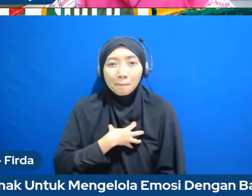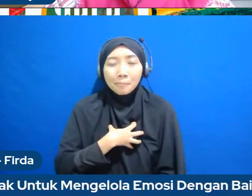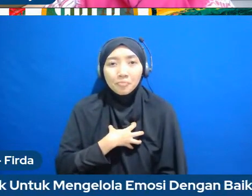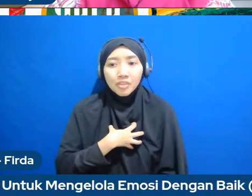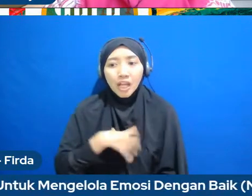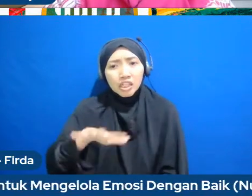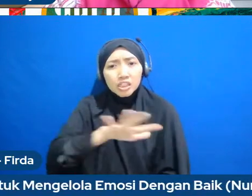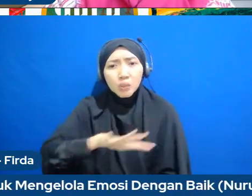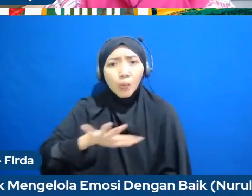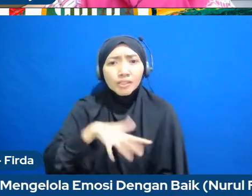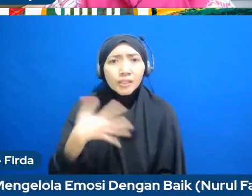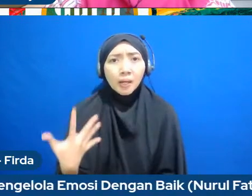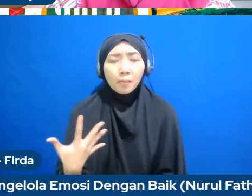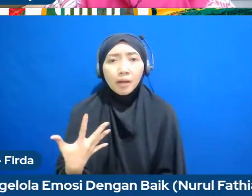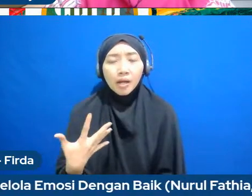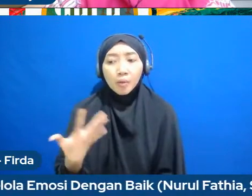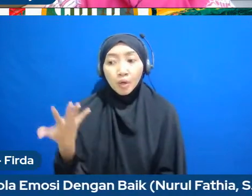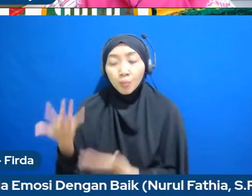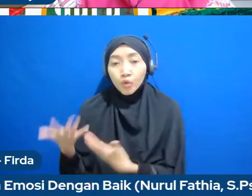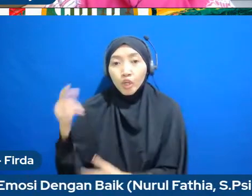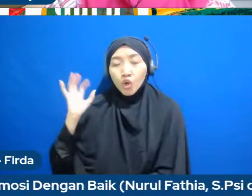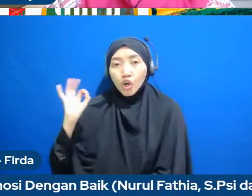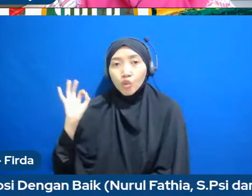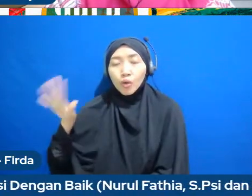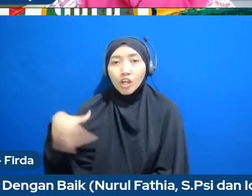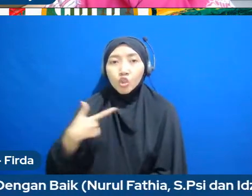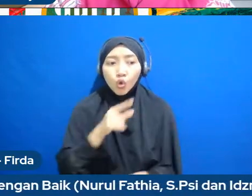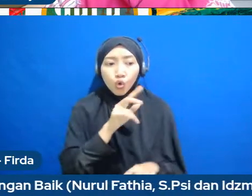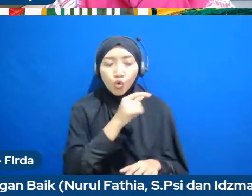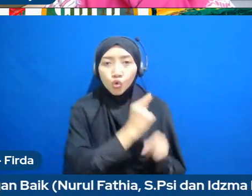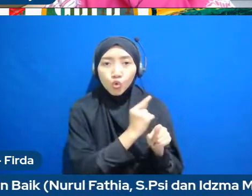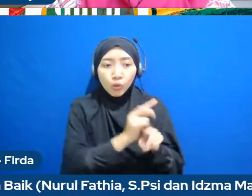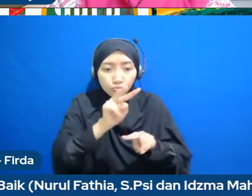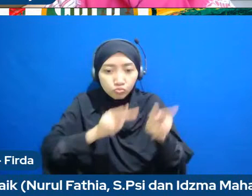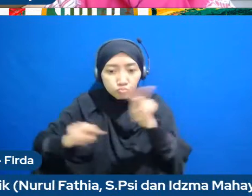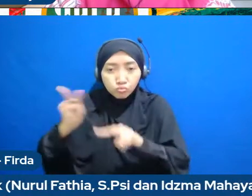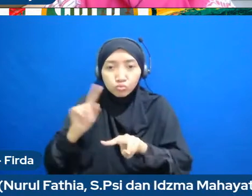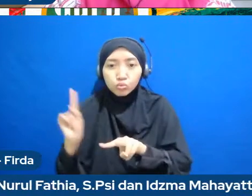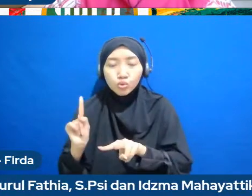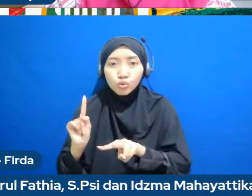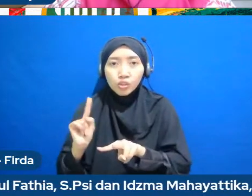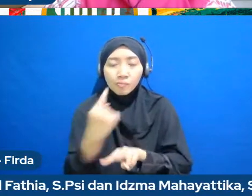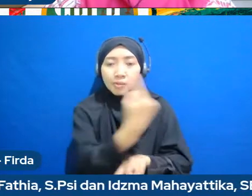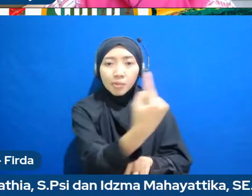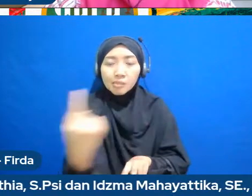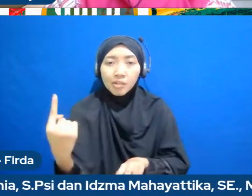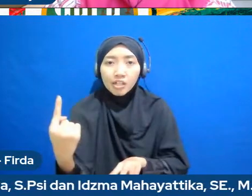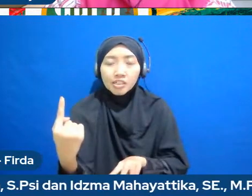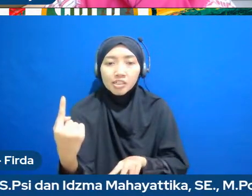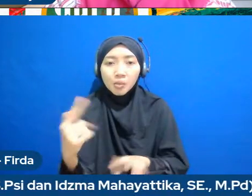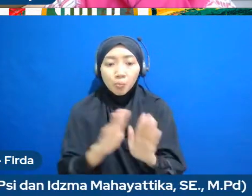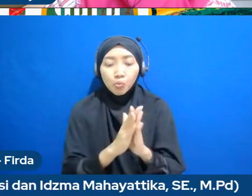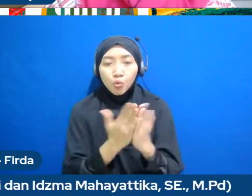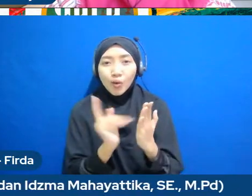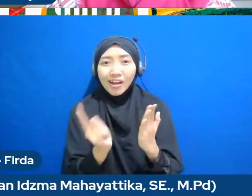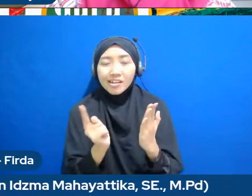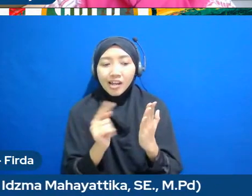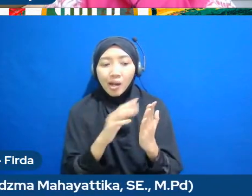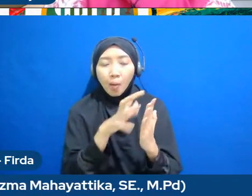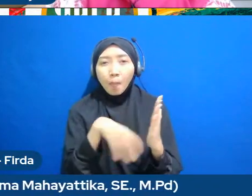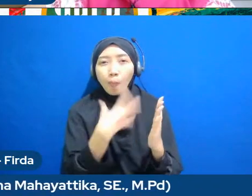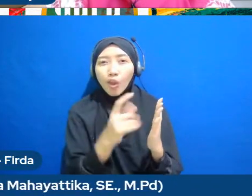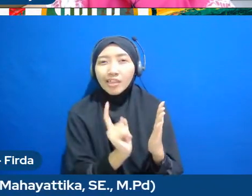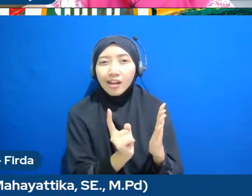apa. Jadi mungkin orang tua atau guru bisa mengobservasi, tadi kata Pak Isma kan mereka punya masing-masing punya buku ya. Ada